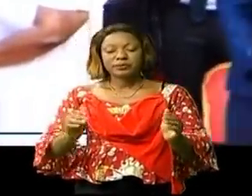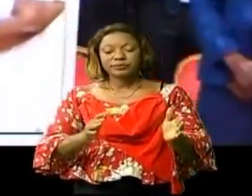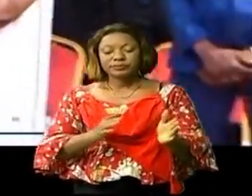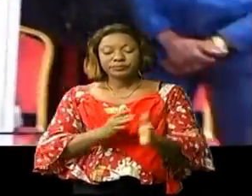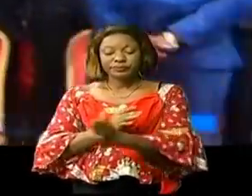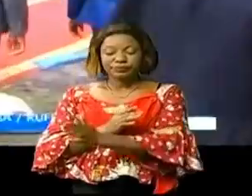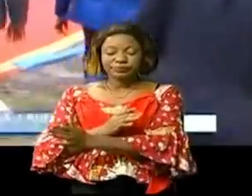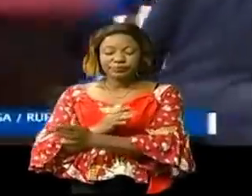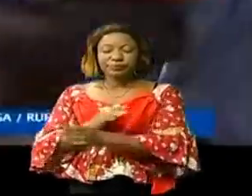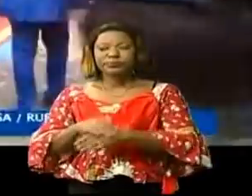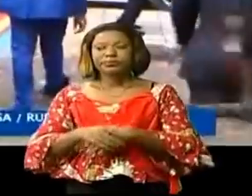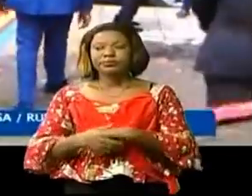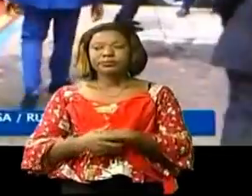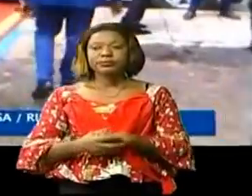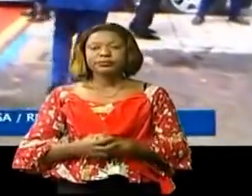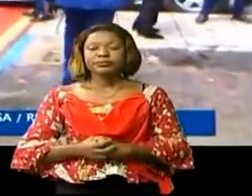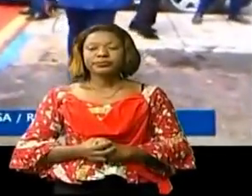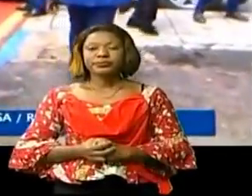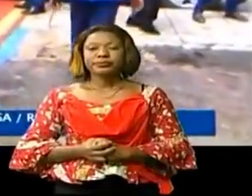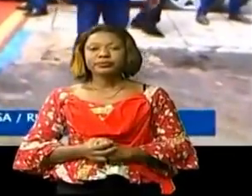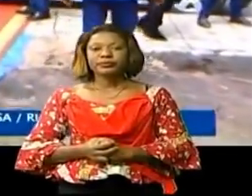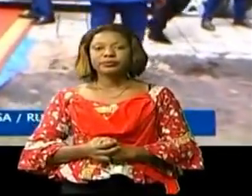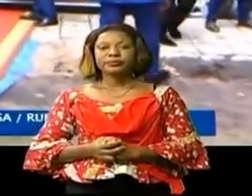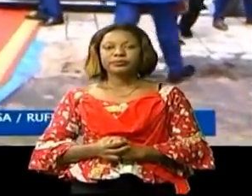en paix.